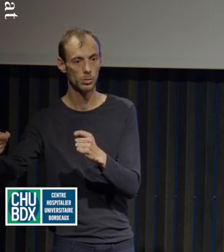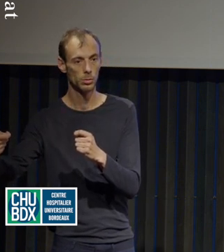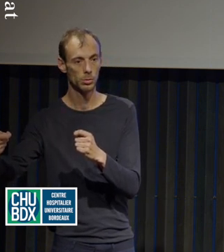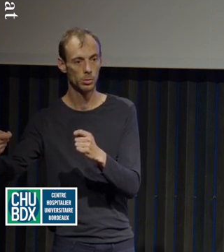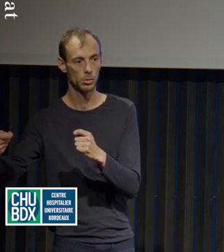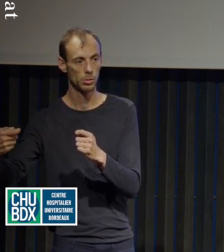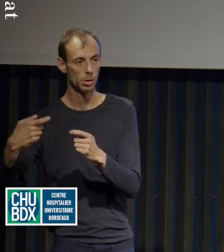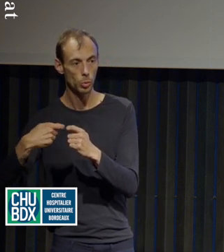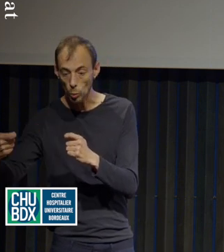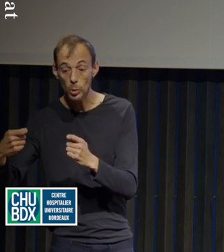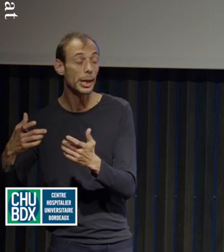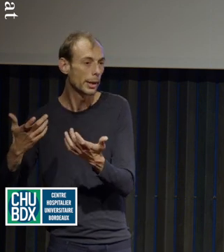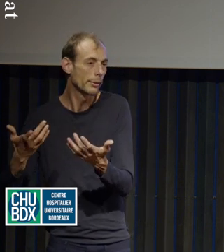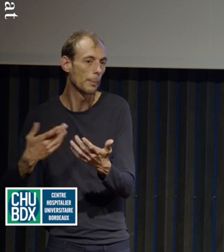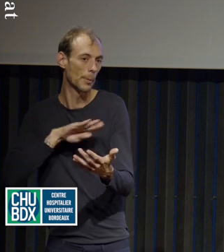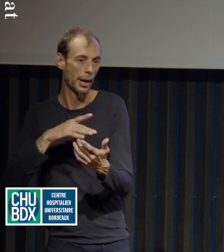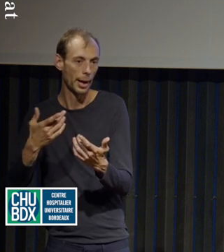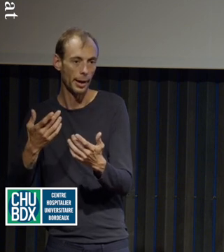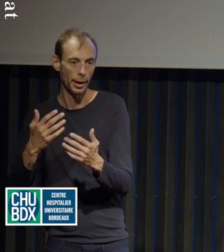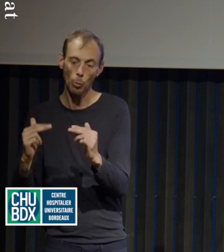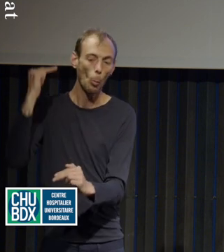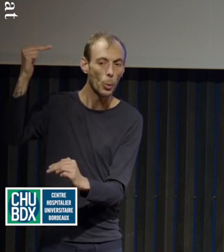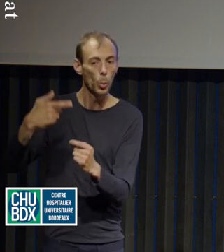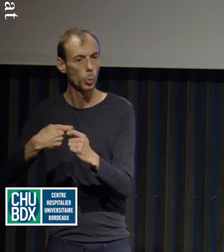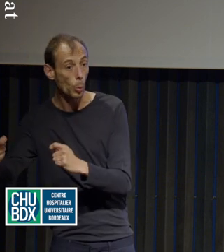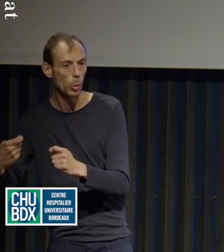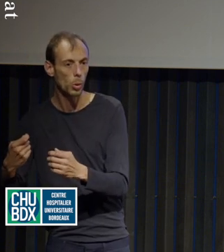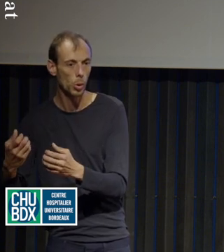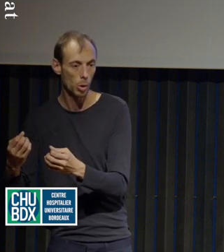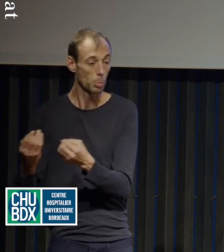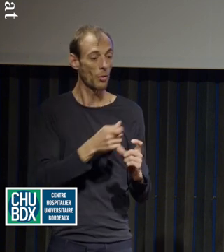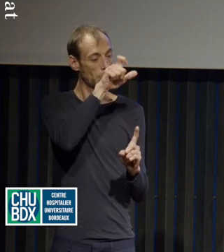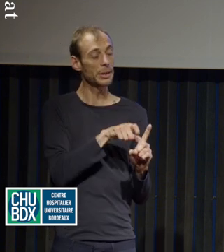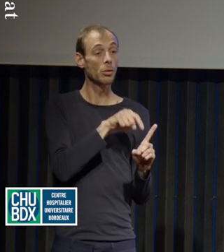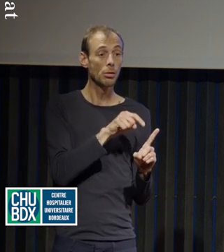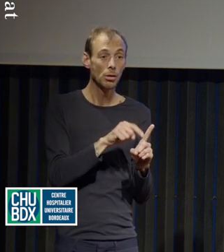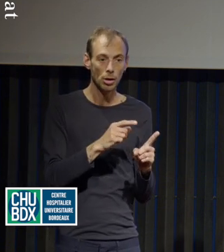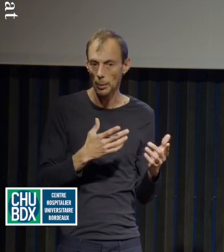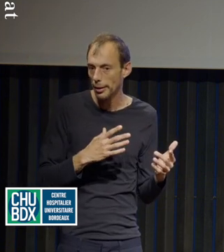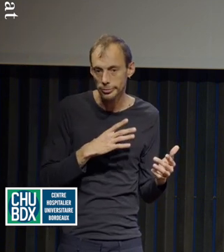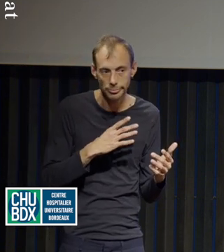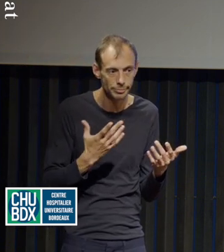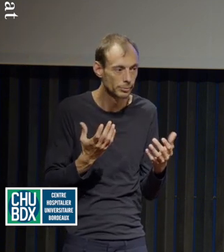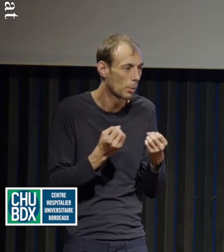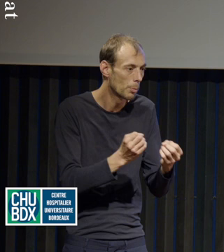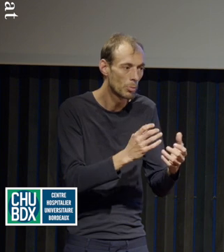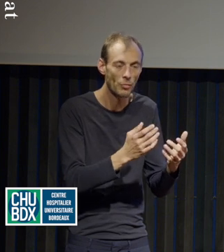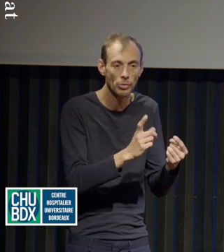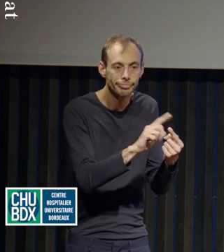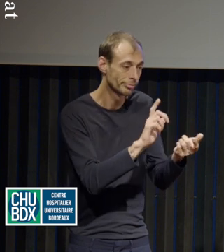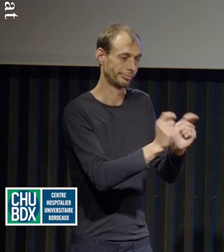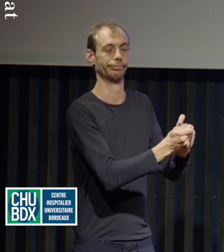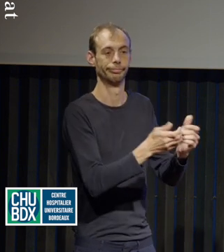d'un impact avec une souffrance cliniquement significatif pour la personne et un impact dans différents domaines de la vie du sujet, à la